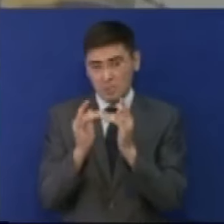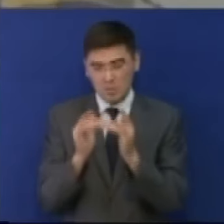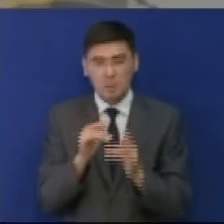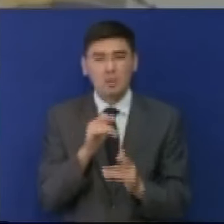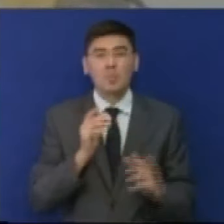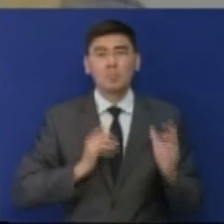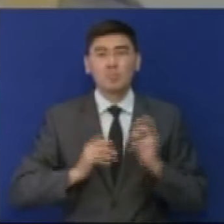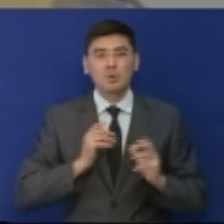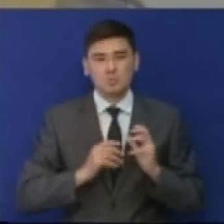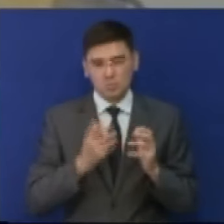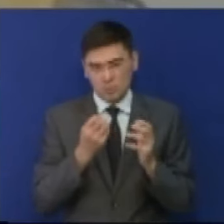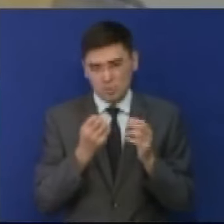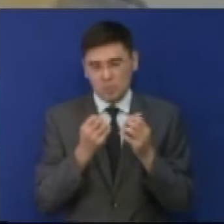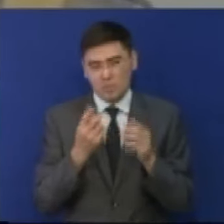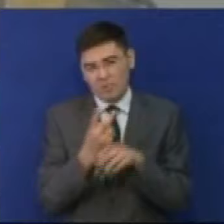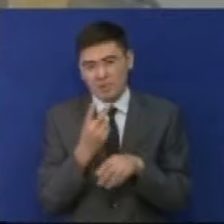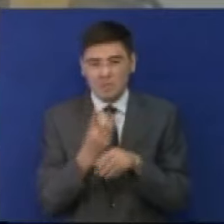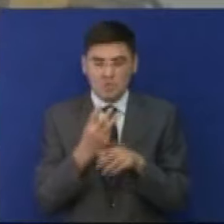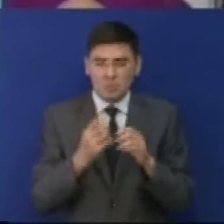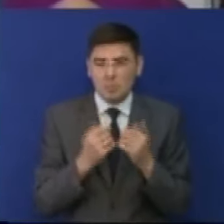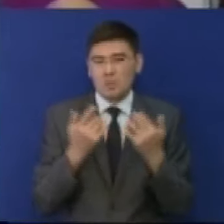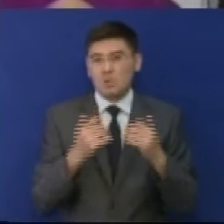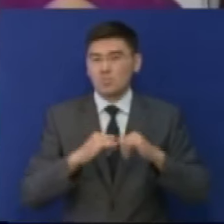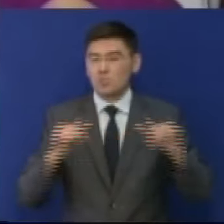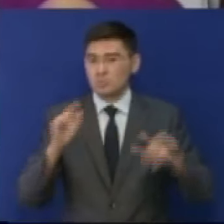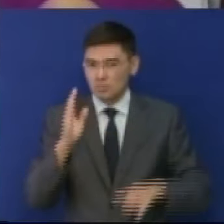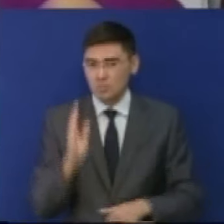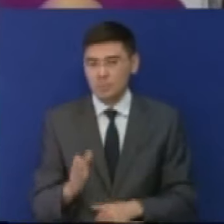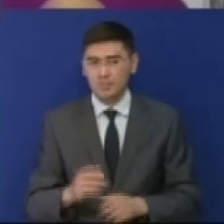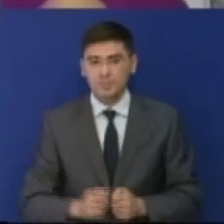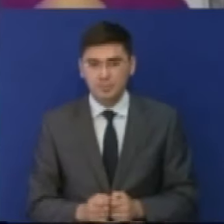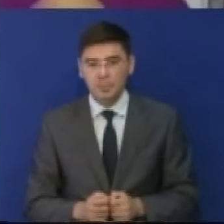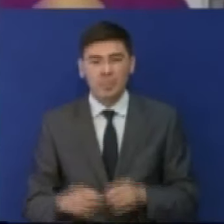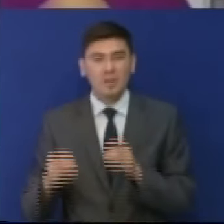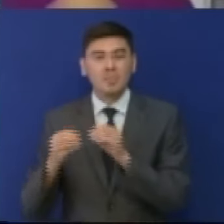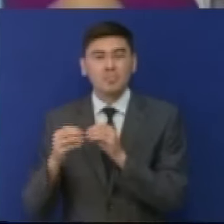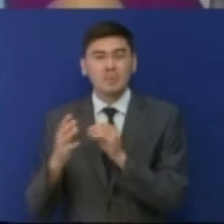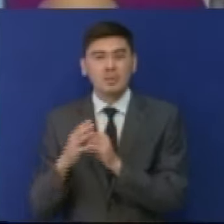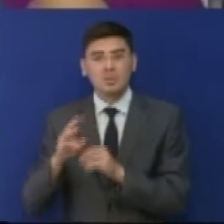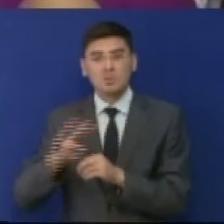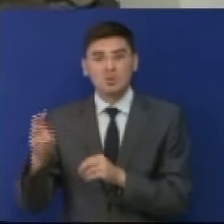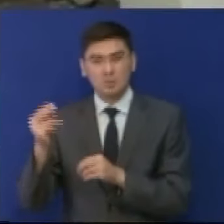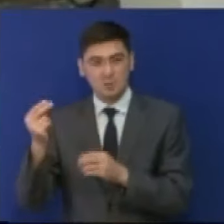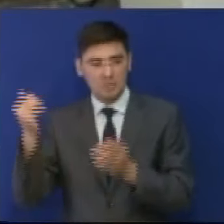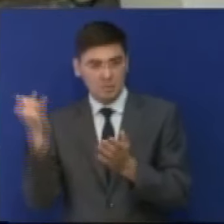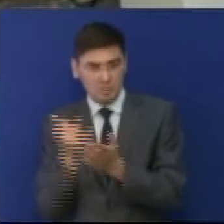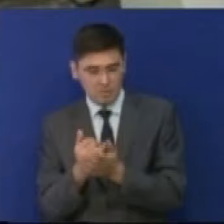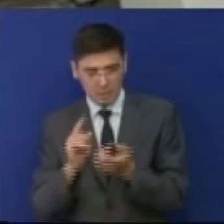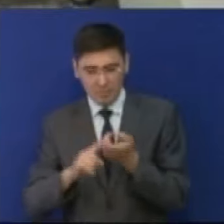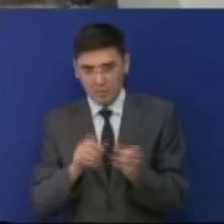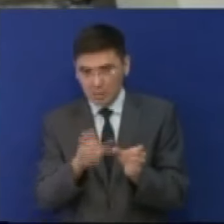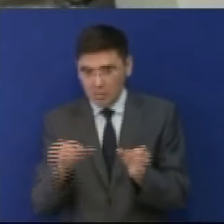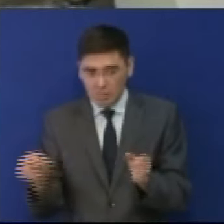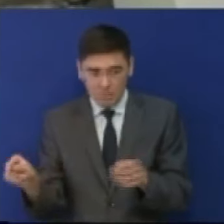возрастет потребность в 2, может, в несколько раз. Вопрос о выделении 15 миллионов тенге для замены системы отопления члены мониторинговой